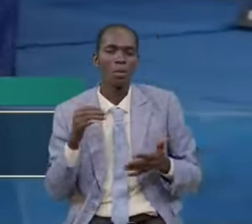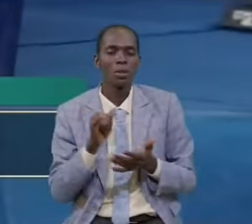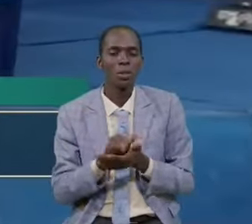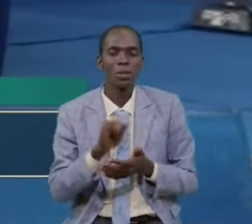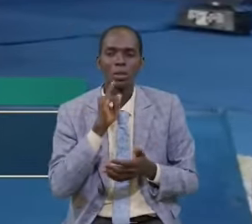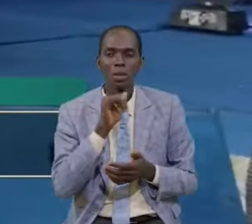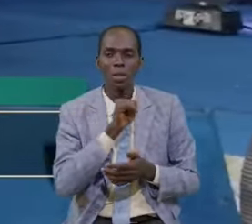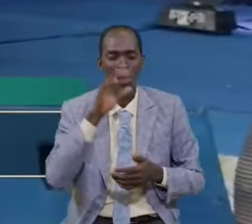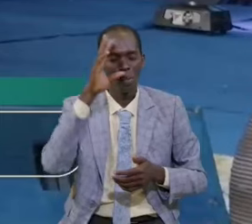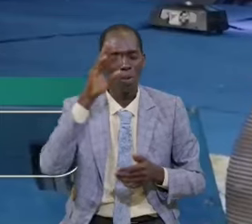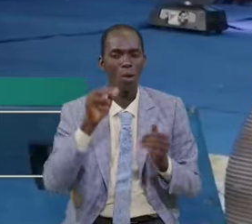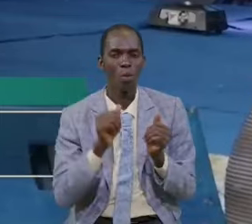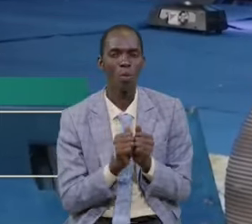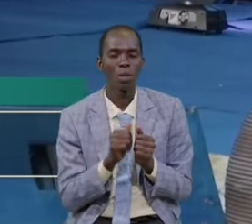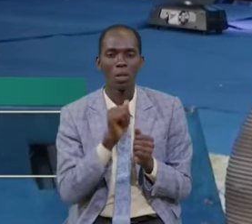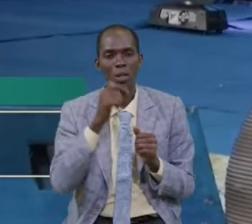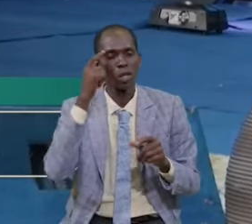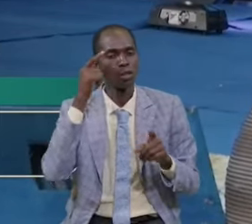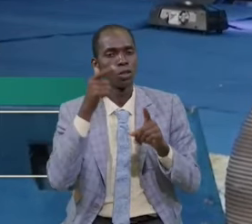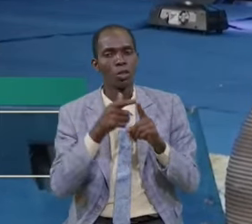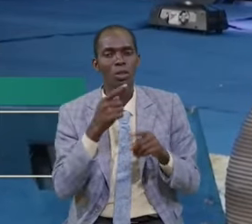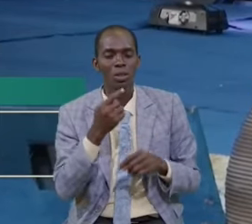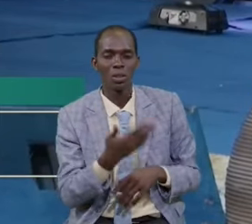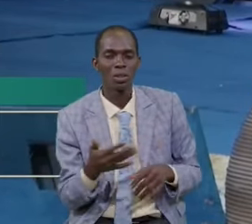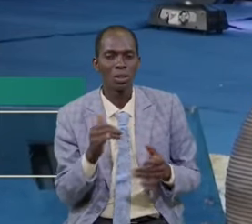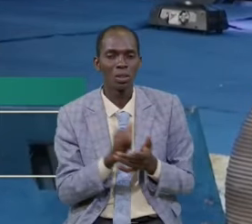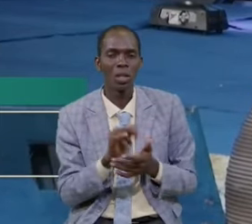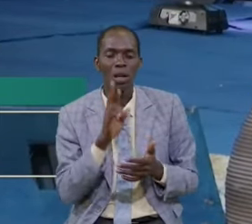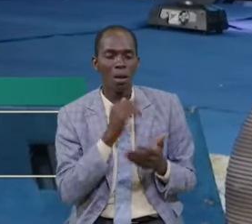d'objectif, les choses qui sont derrière, les bonnes choses que j'ai faites,